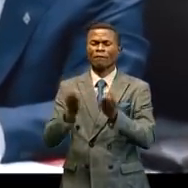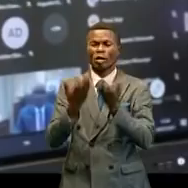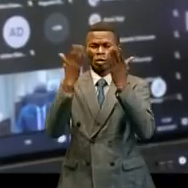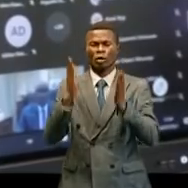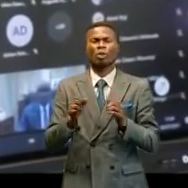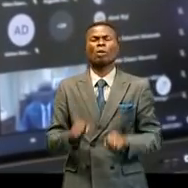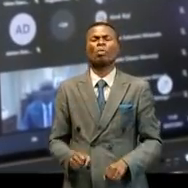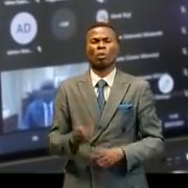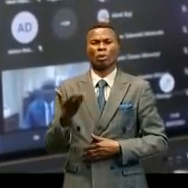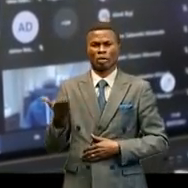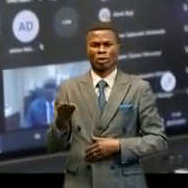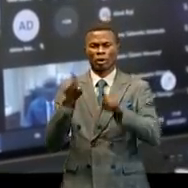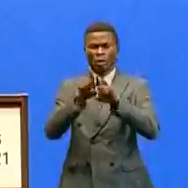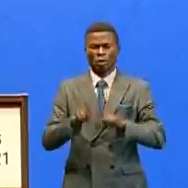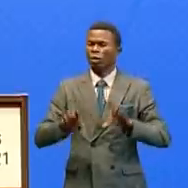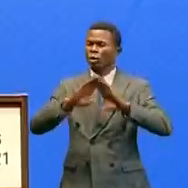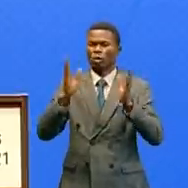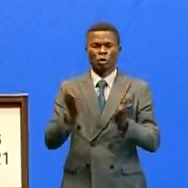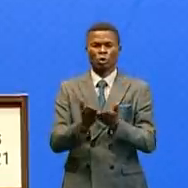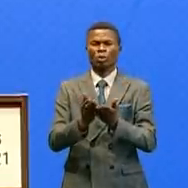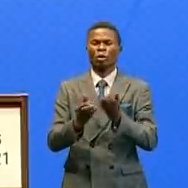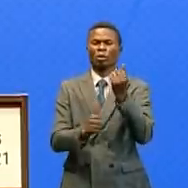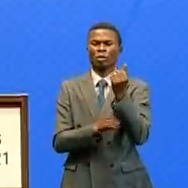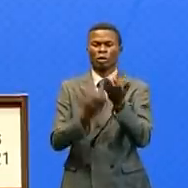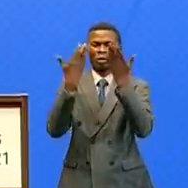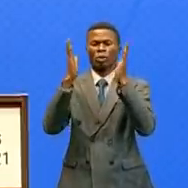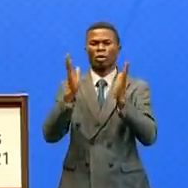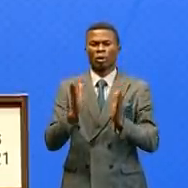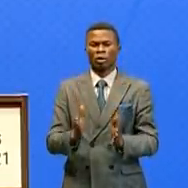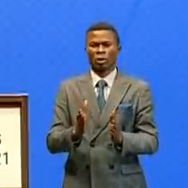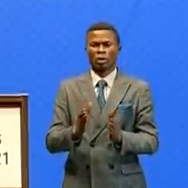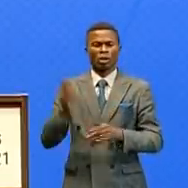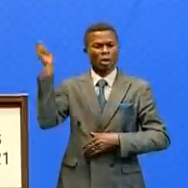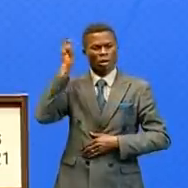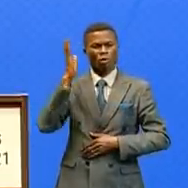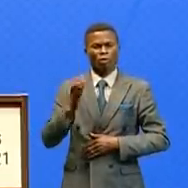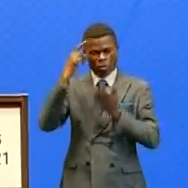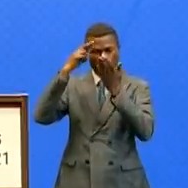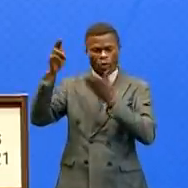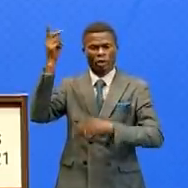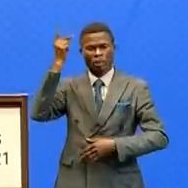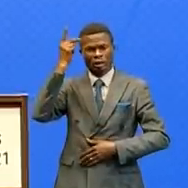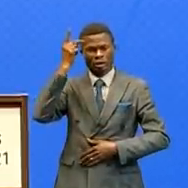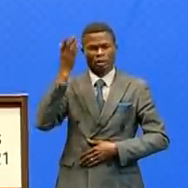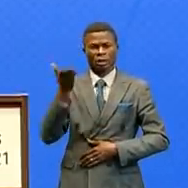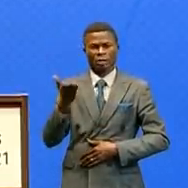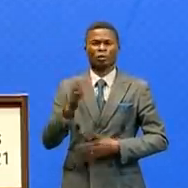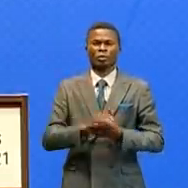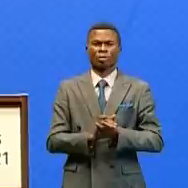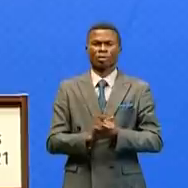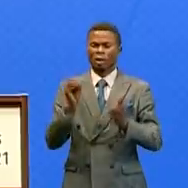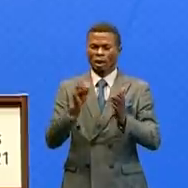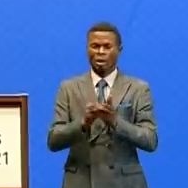l'illustre disparu ainsi qu'à toute la communauté estudiantine et professorale de l'Université de Kinshasa.